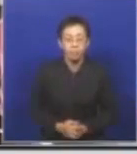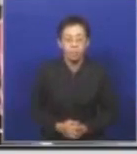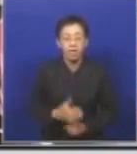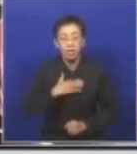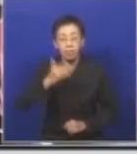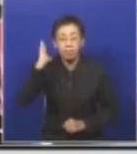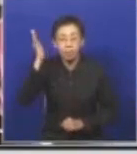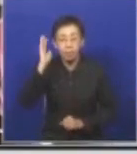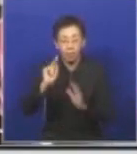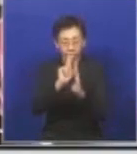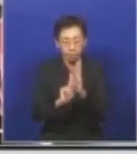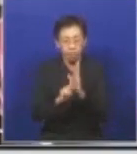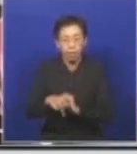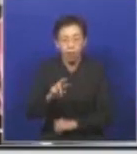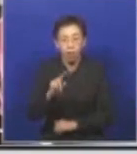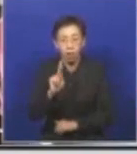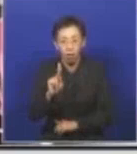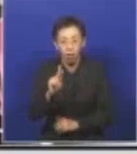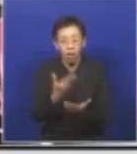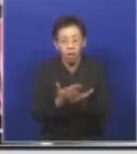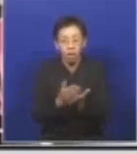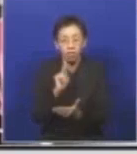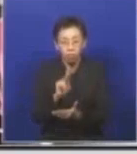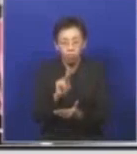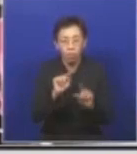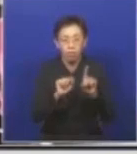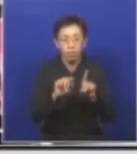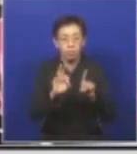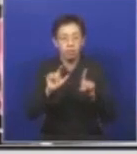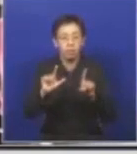แต่ผมขออภิปรายพ.ร.บ.ปกก็เงินกู้ 1.9ล้านล้านบาทท่านประธานสภาที่เคารพครับก่อนเดินเป็นที่ทราบกันทั่วโลกว่าสถานการณ์การแพร่ระบาดของโรค